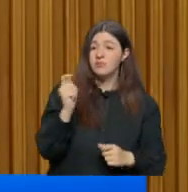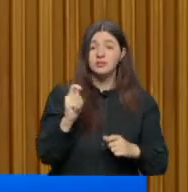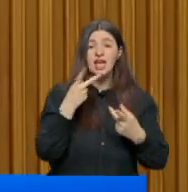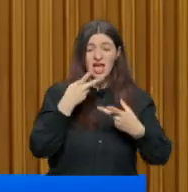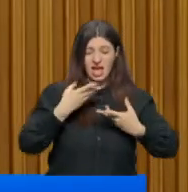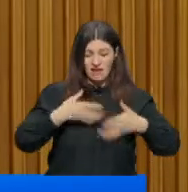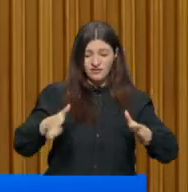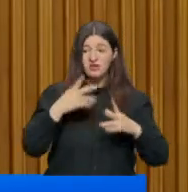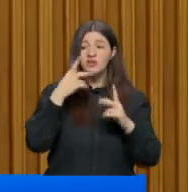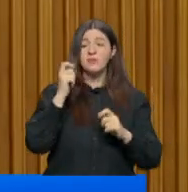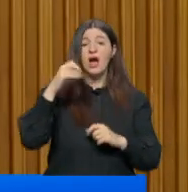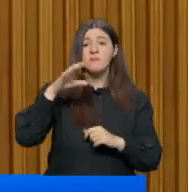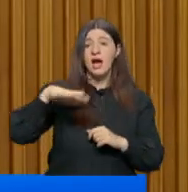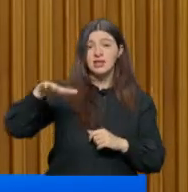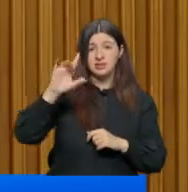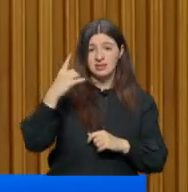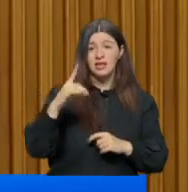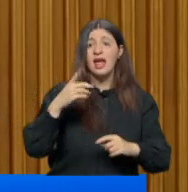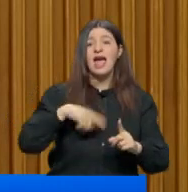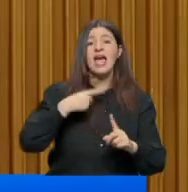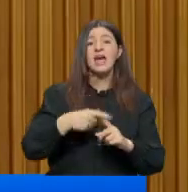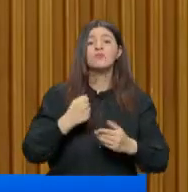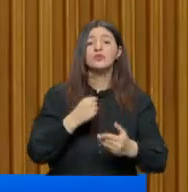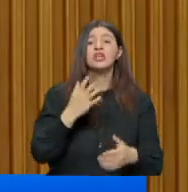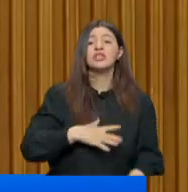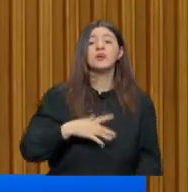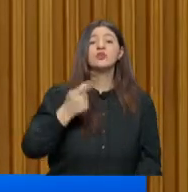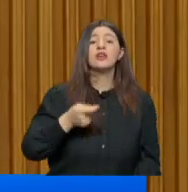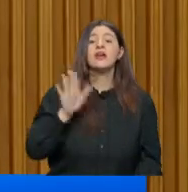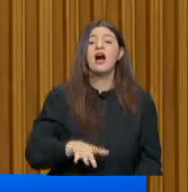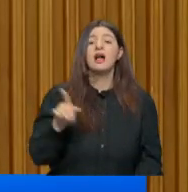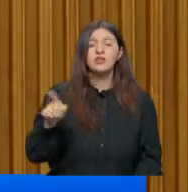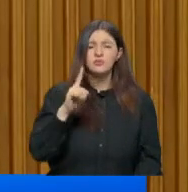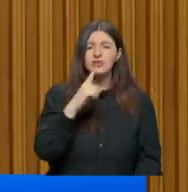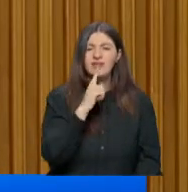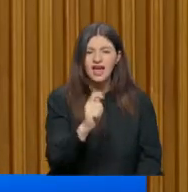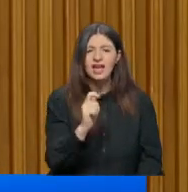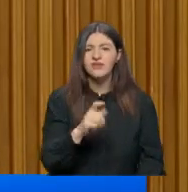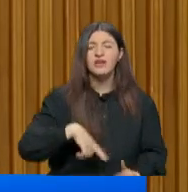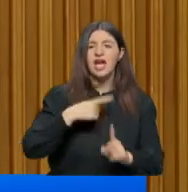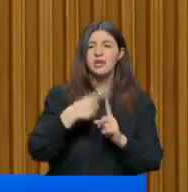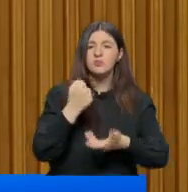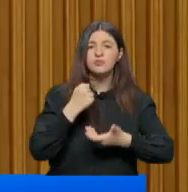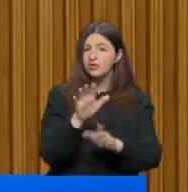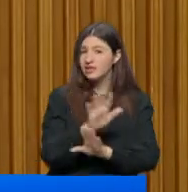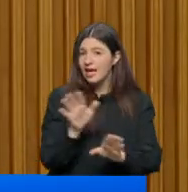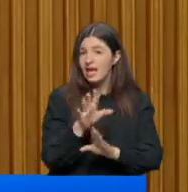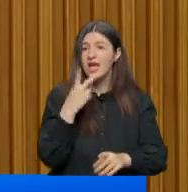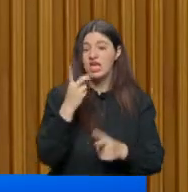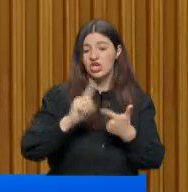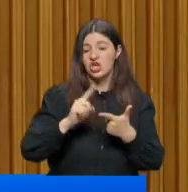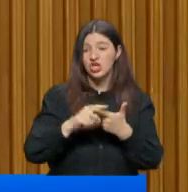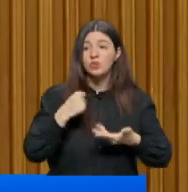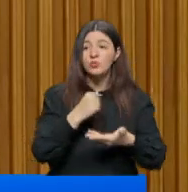İflasını açıklayan AK Parti iktidarı ek bütçe istemek zorunda kaldı. Bu teklif ek bir bütçe değil, ikinci